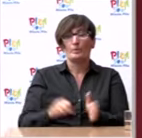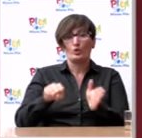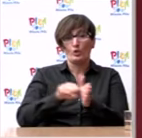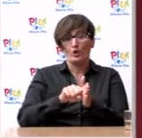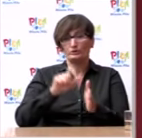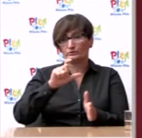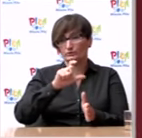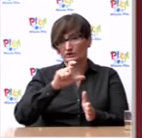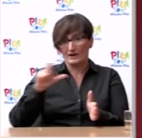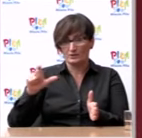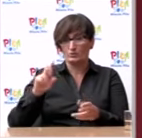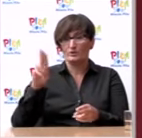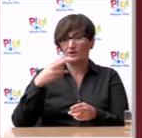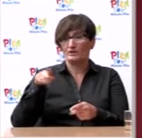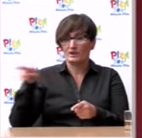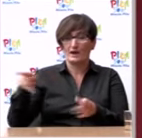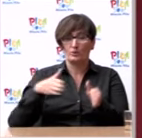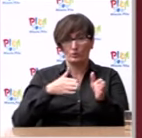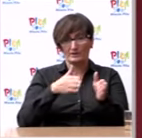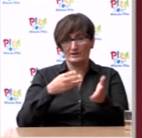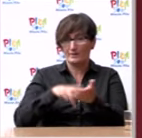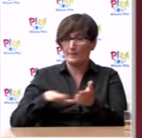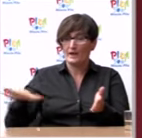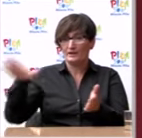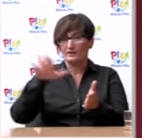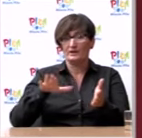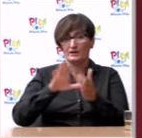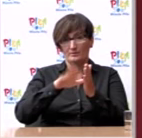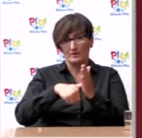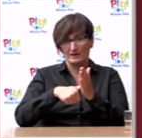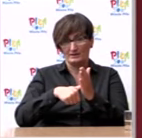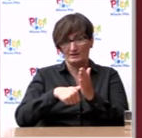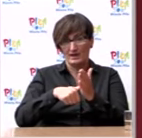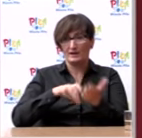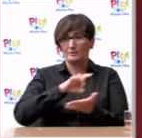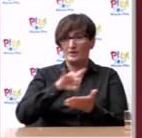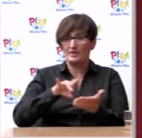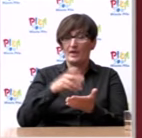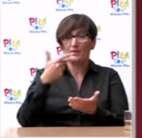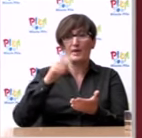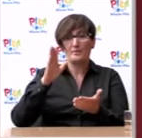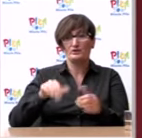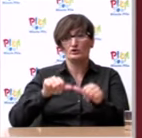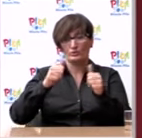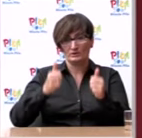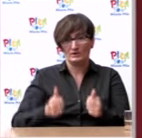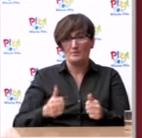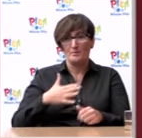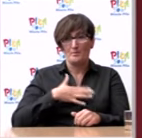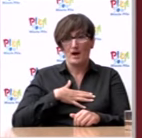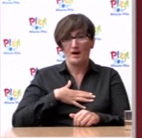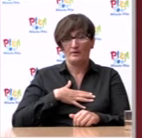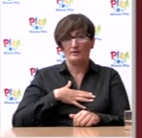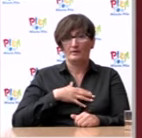ta ulica na terenie miasta, czyli droga publiczna gminna, nie zostanie ustanowiona, ma charakter